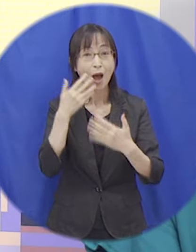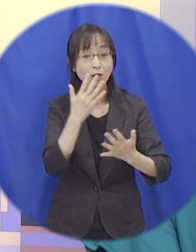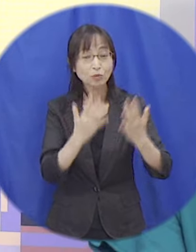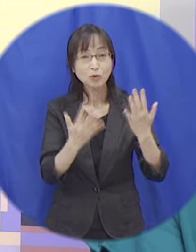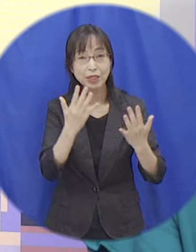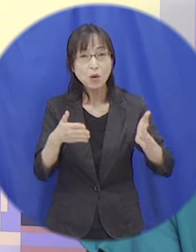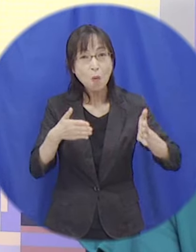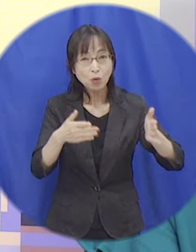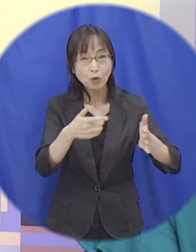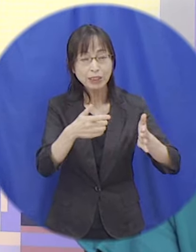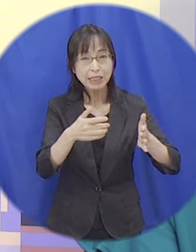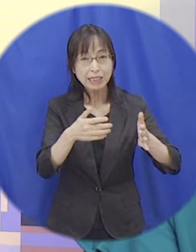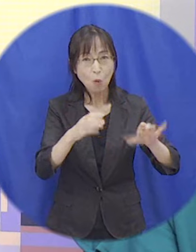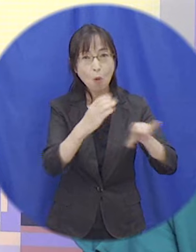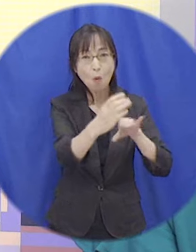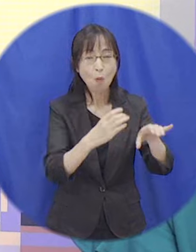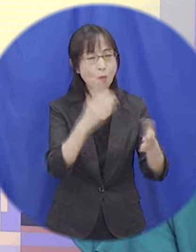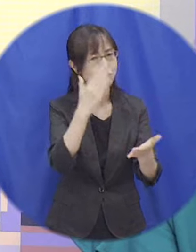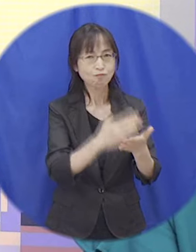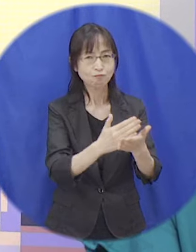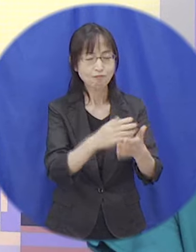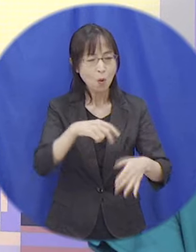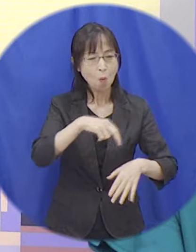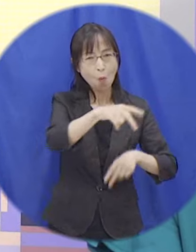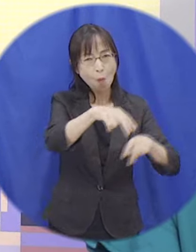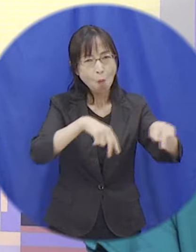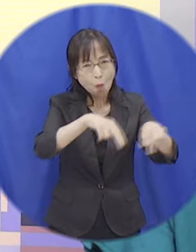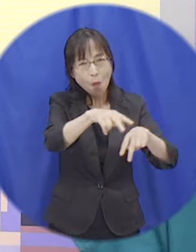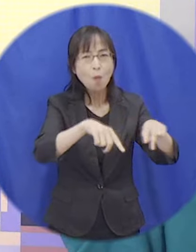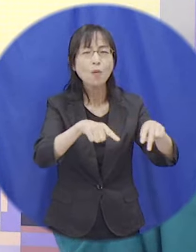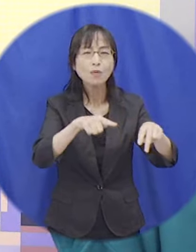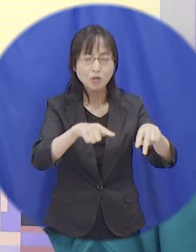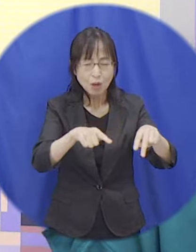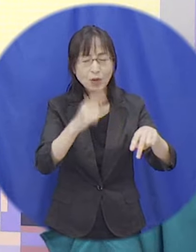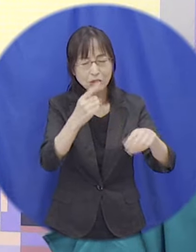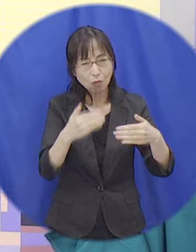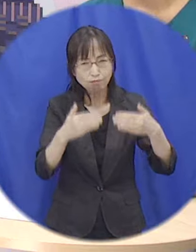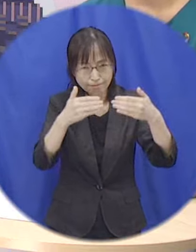空間化はその実現に向けた大きな一歩になるかなと考えております。